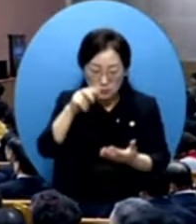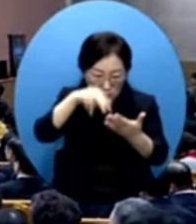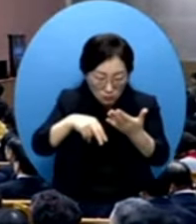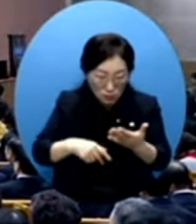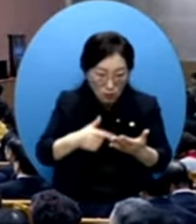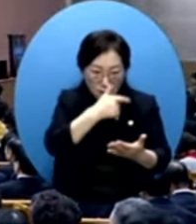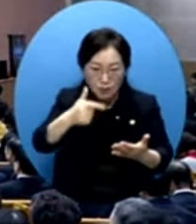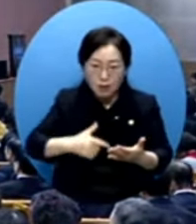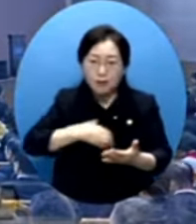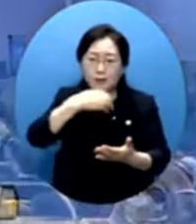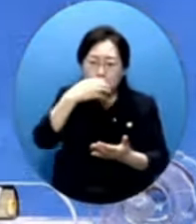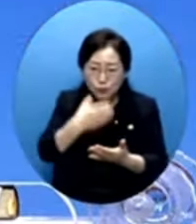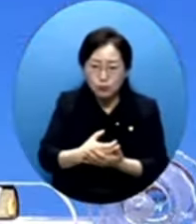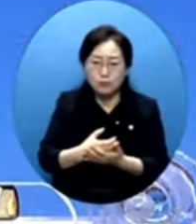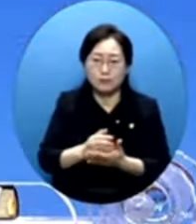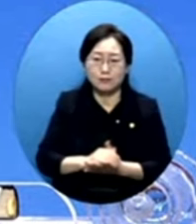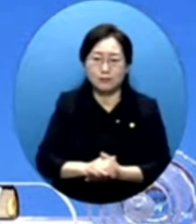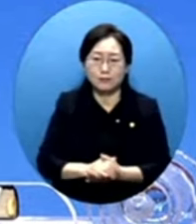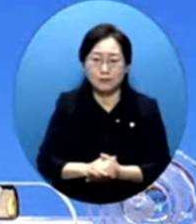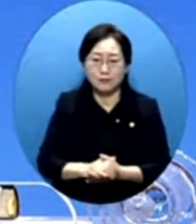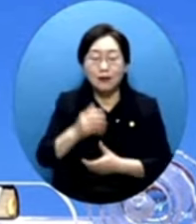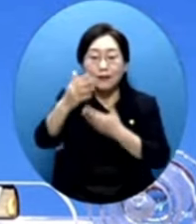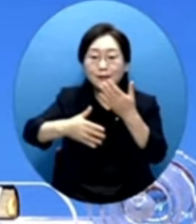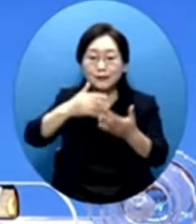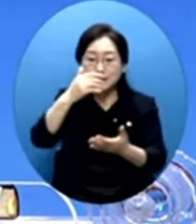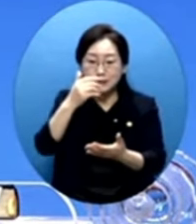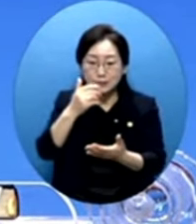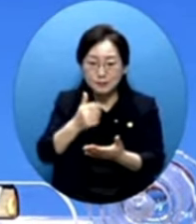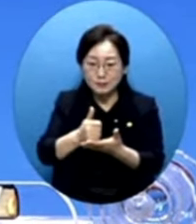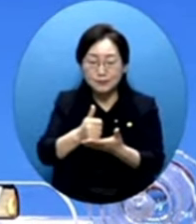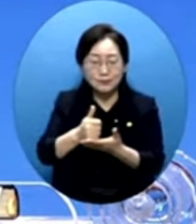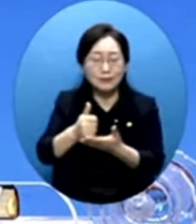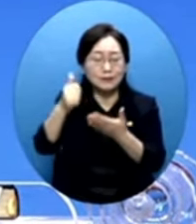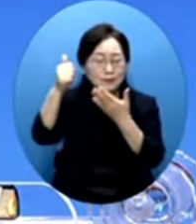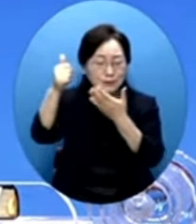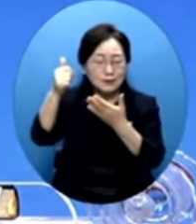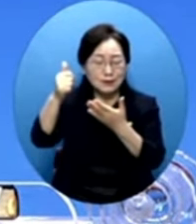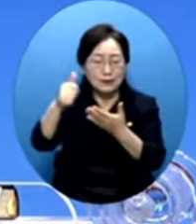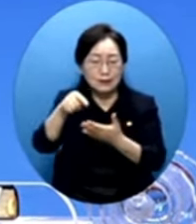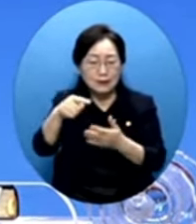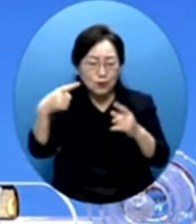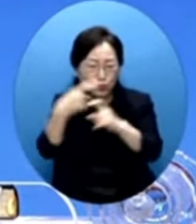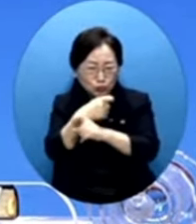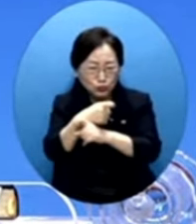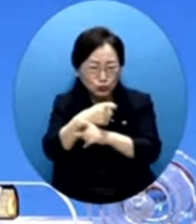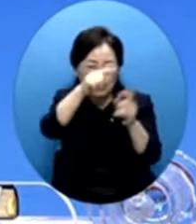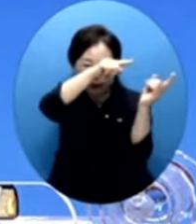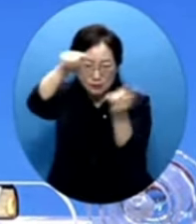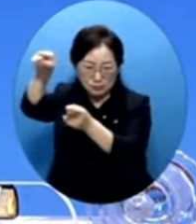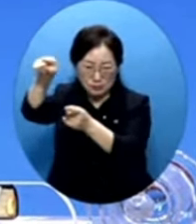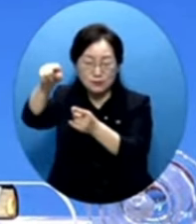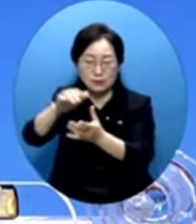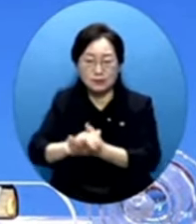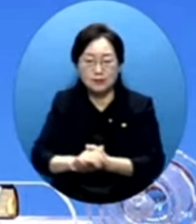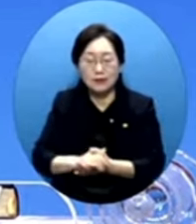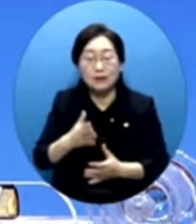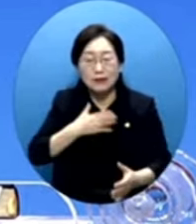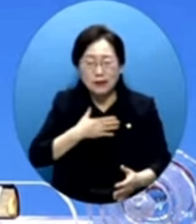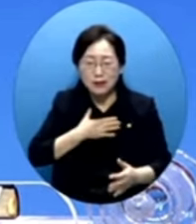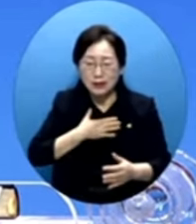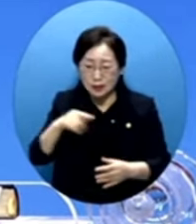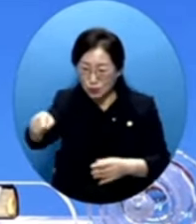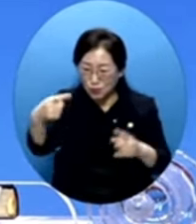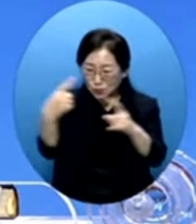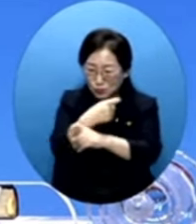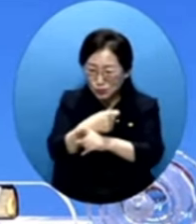감동을 받았습니다 하나님께서 원수를 갚아 주시는구나 내가 원수를 용서하지